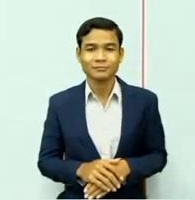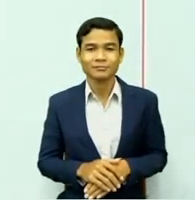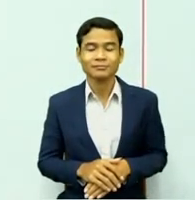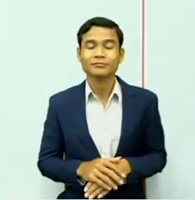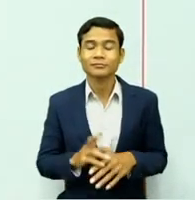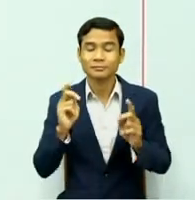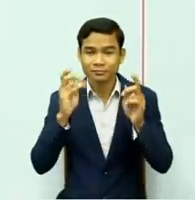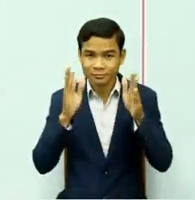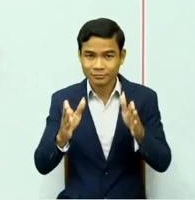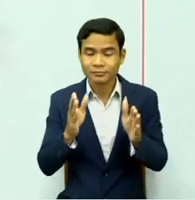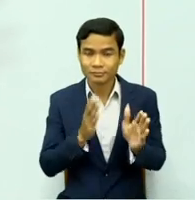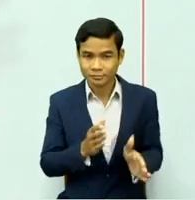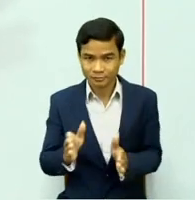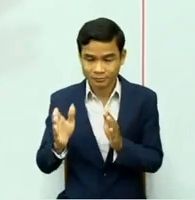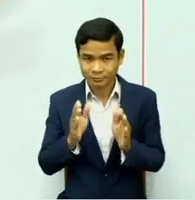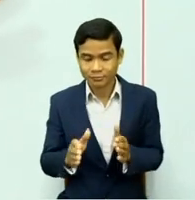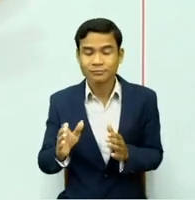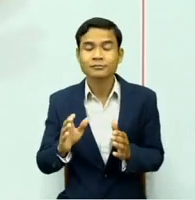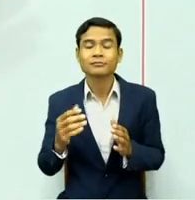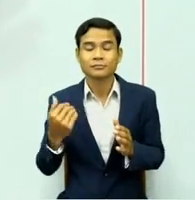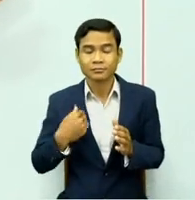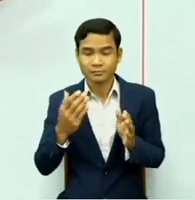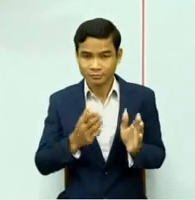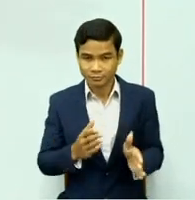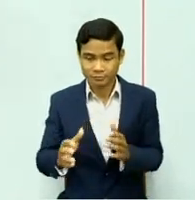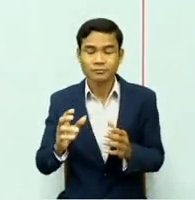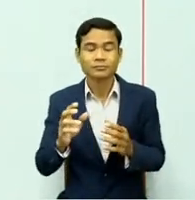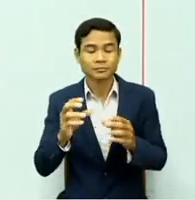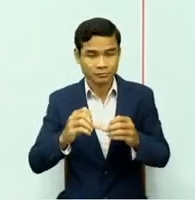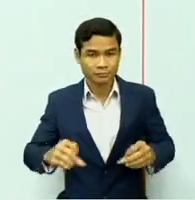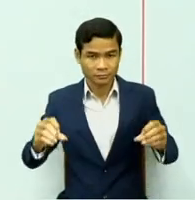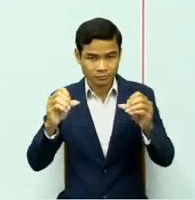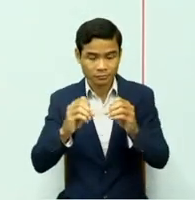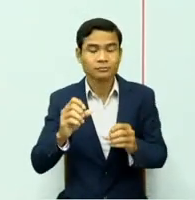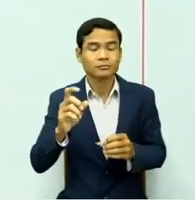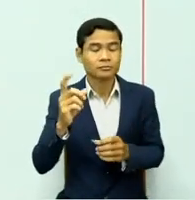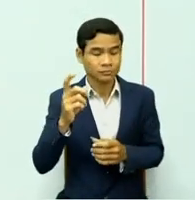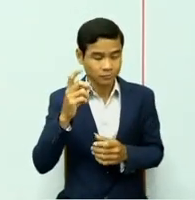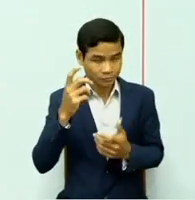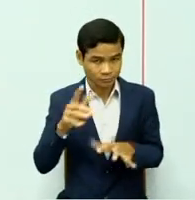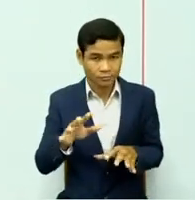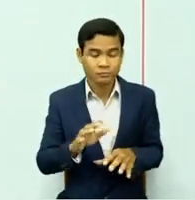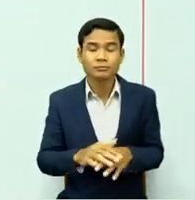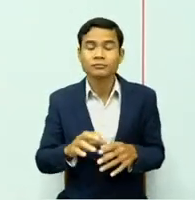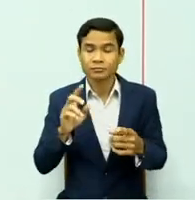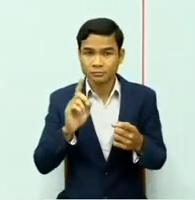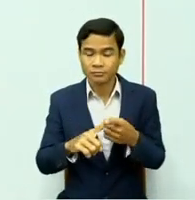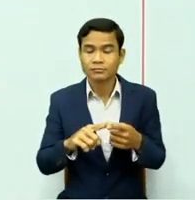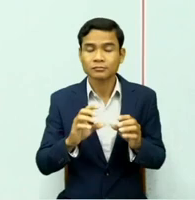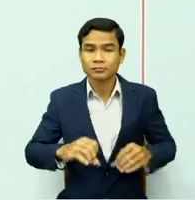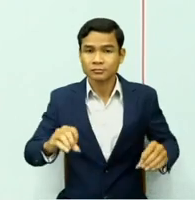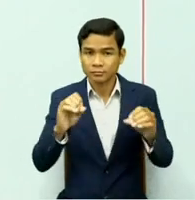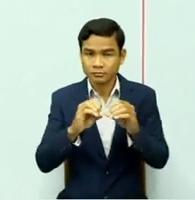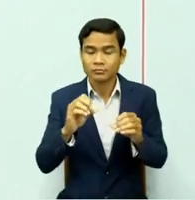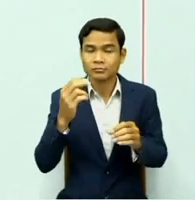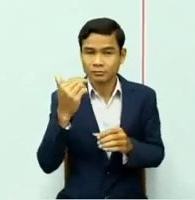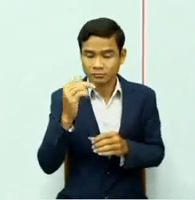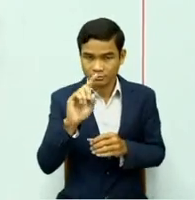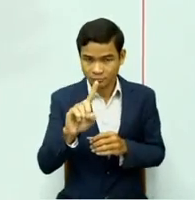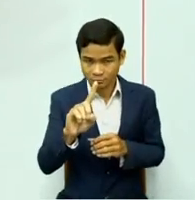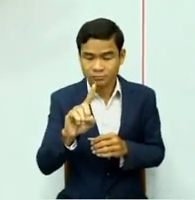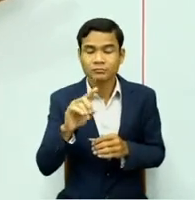អ្នកគ្រូរៀបបានលំនាំមួយទៀតហើយណាចាអញ្ចឹងលំនាំគំរូទី1នេះគឺជាគំរូសម្រាប់